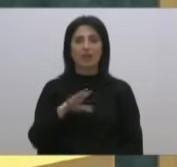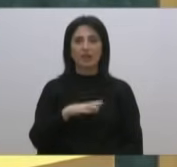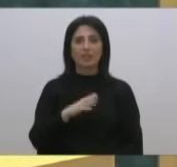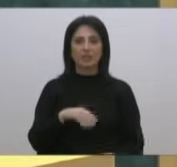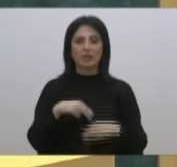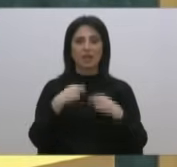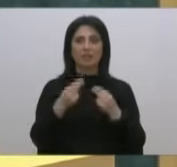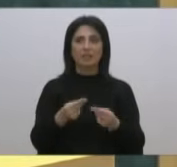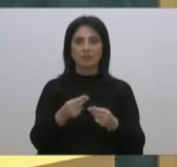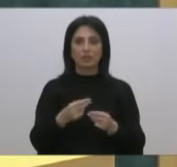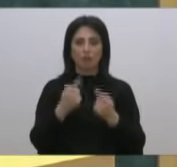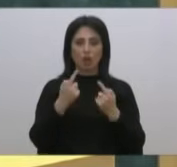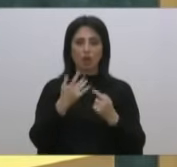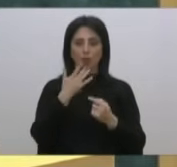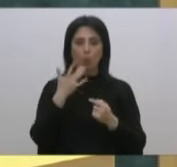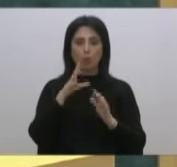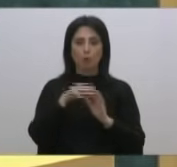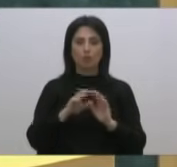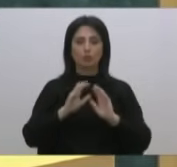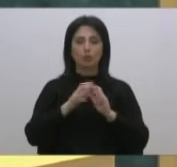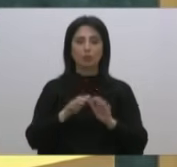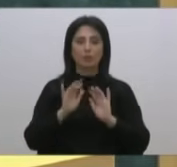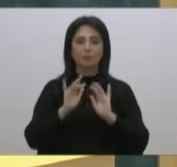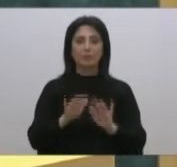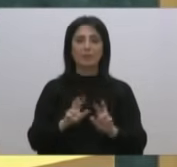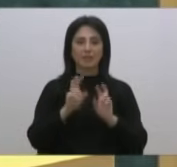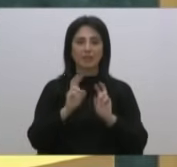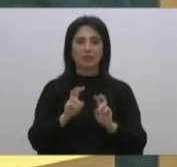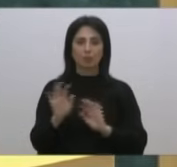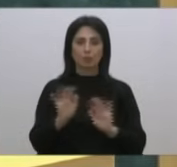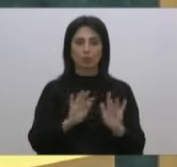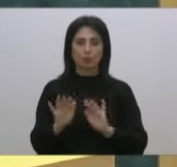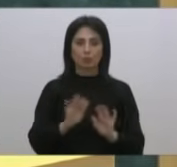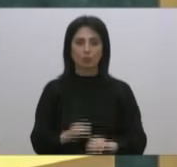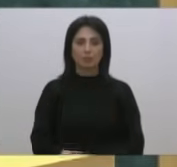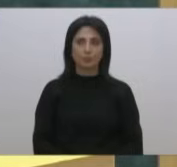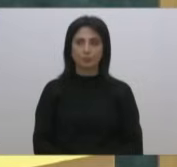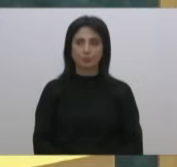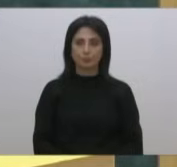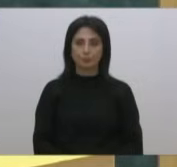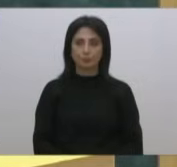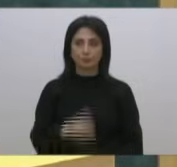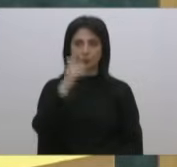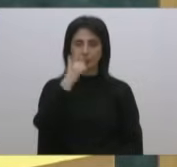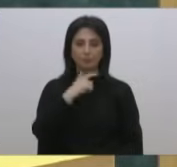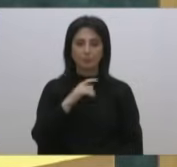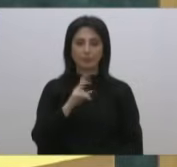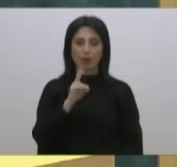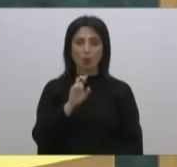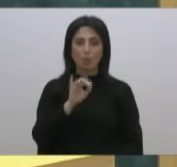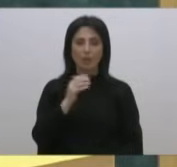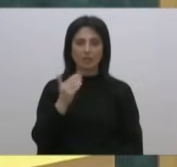kveqanas azlevs globalur politikashi da mtsoplioshi mimdinare procesebi. Batonik